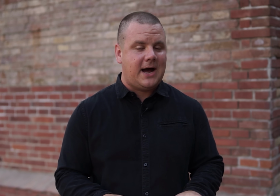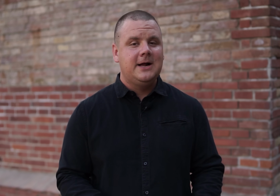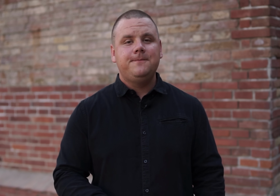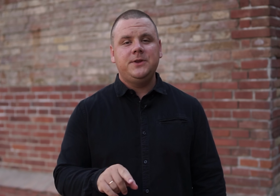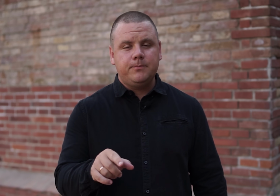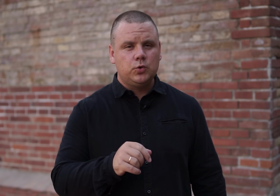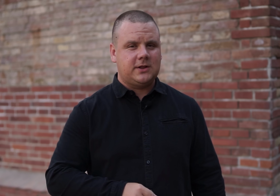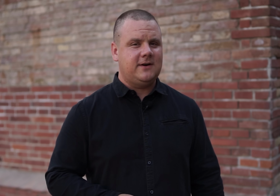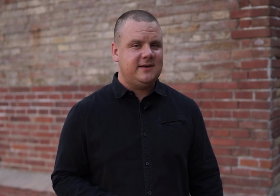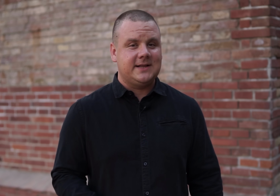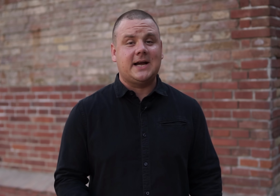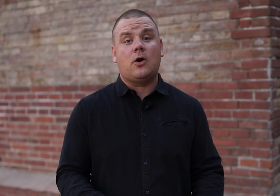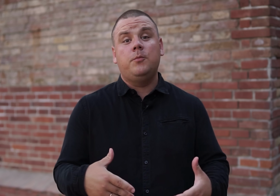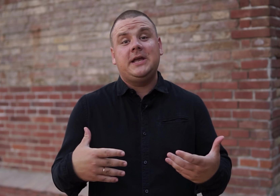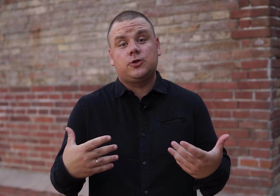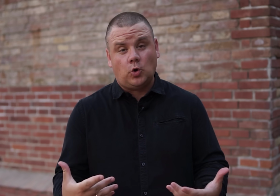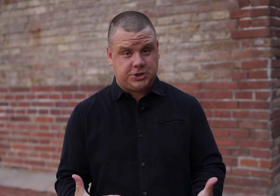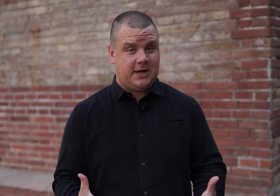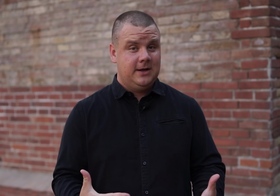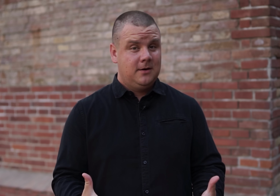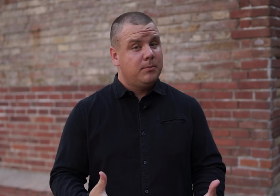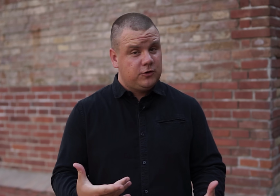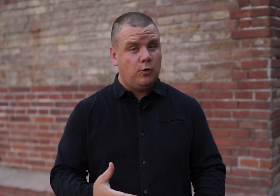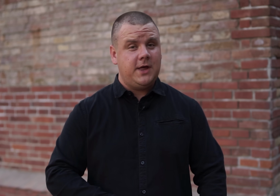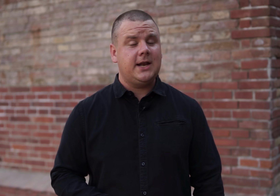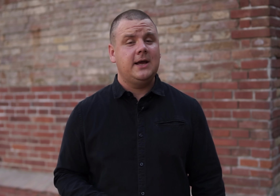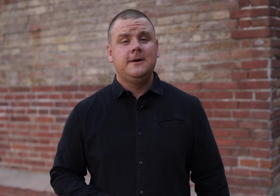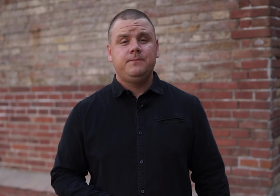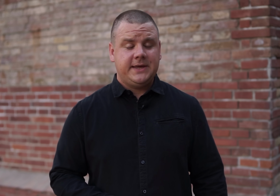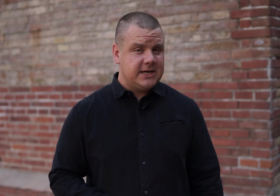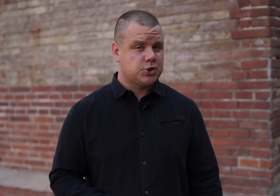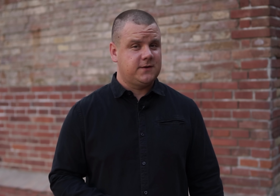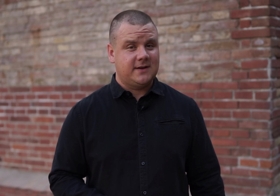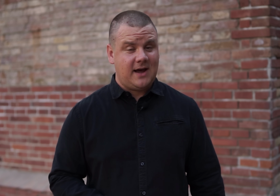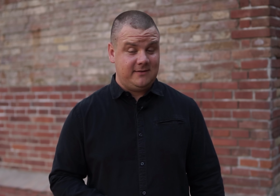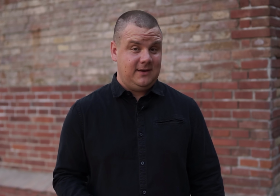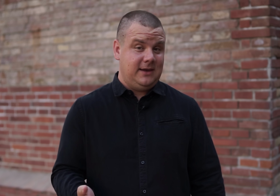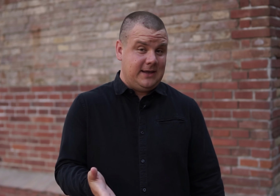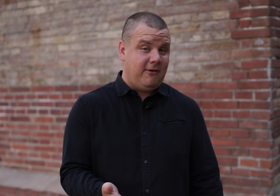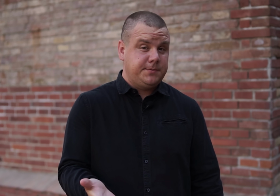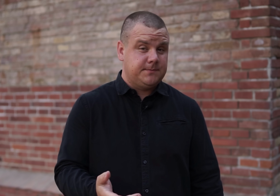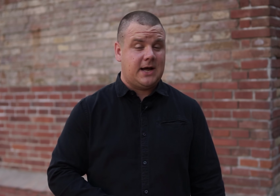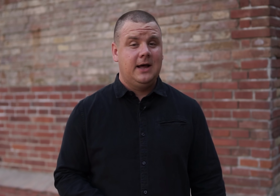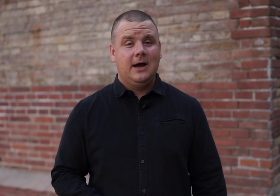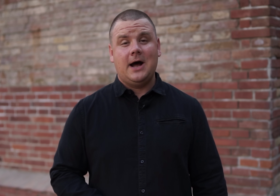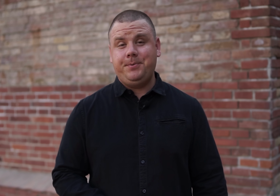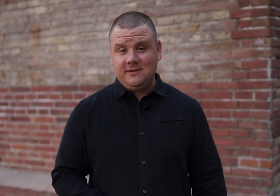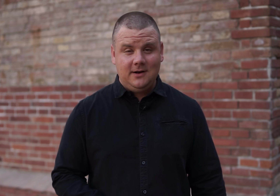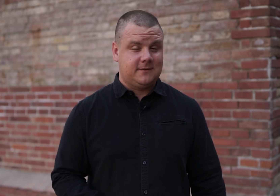я пока не буду этого делать, так как у меня точно, будьте уверены, есть что сказать. И я, в